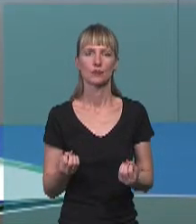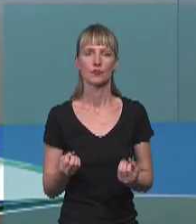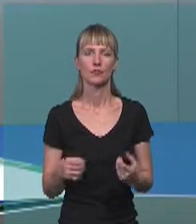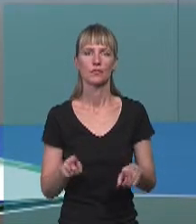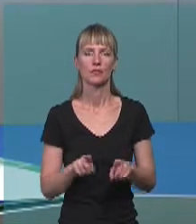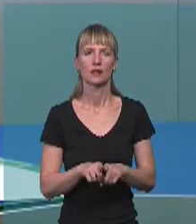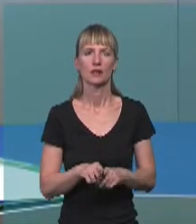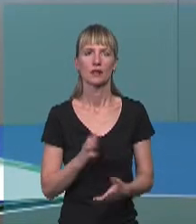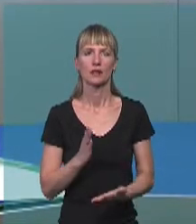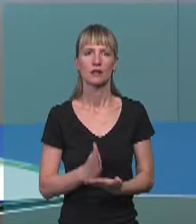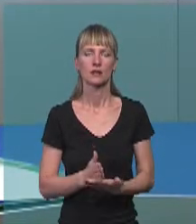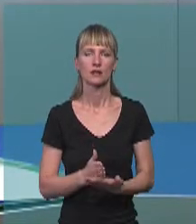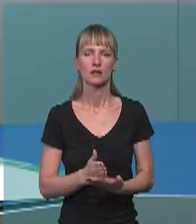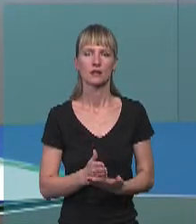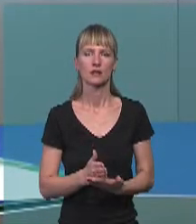такий є